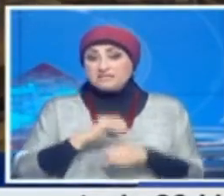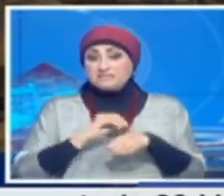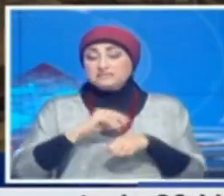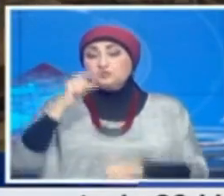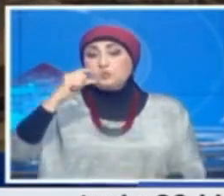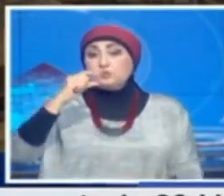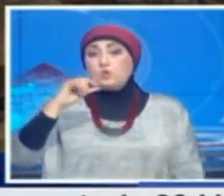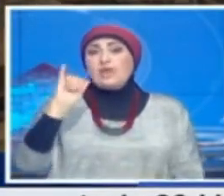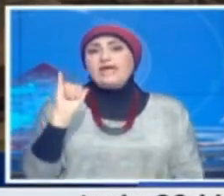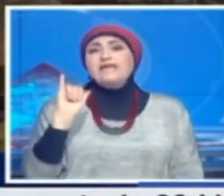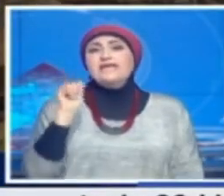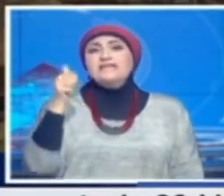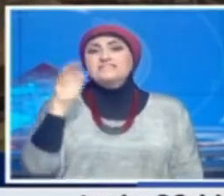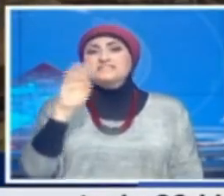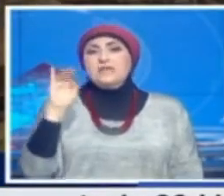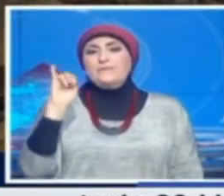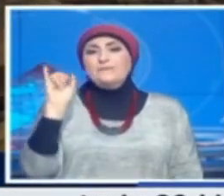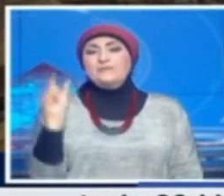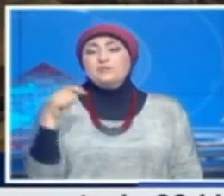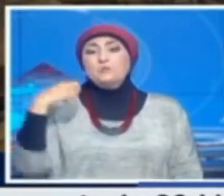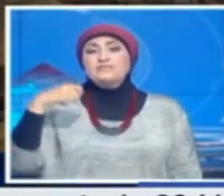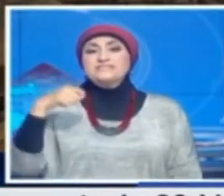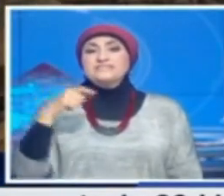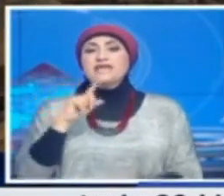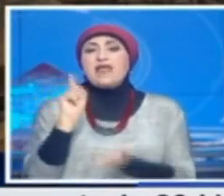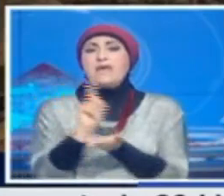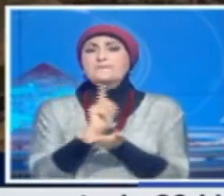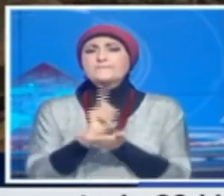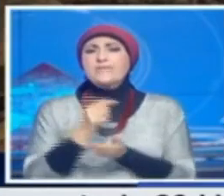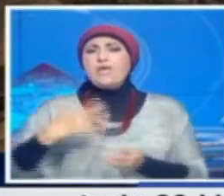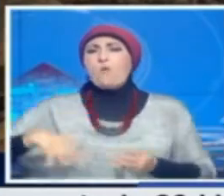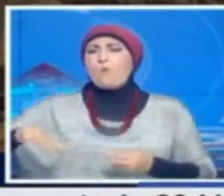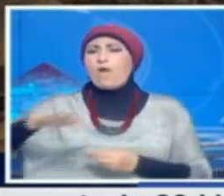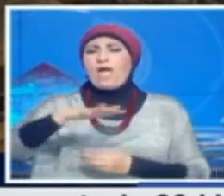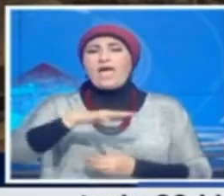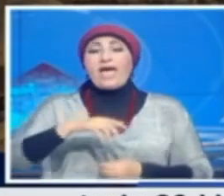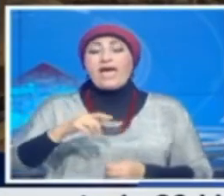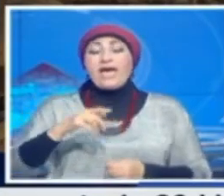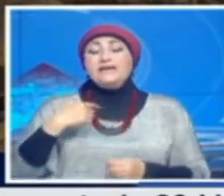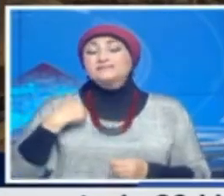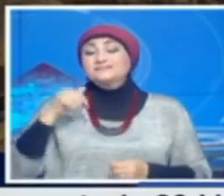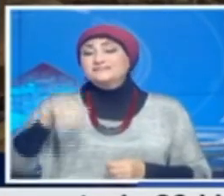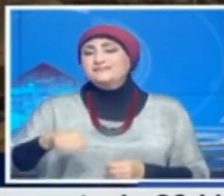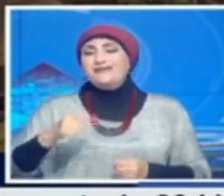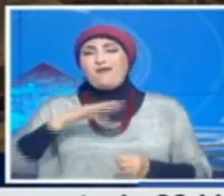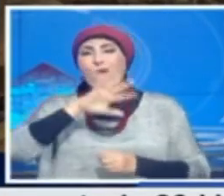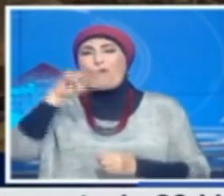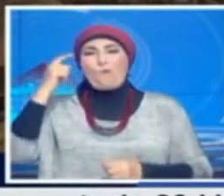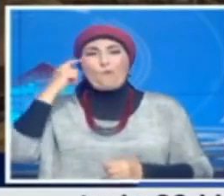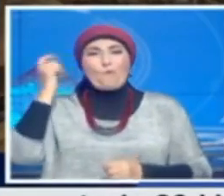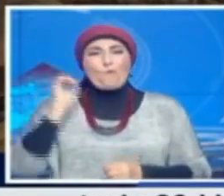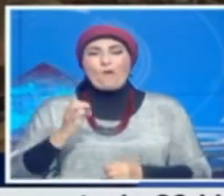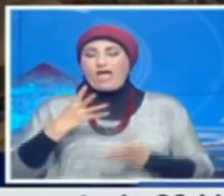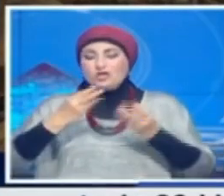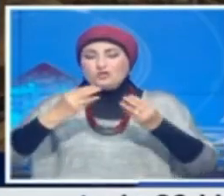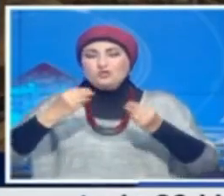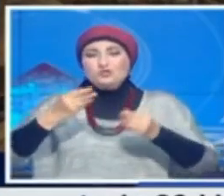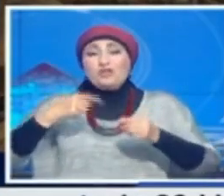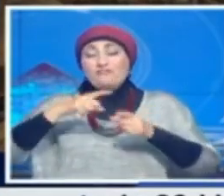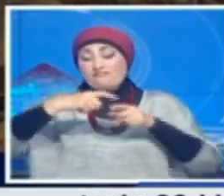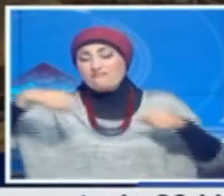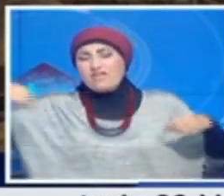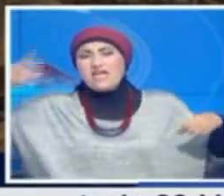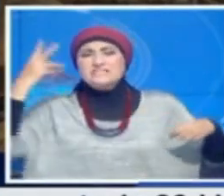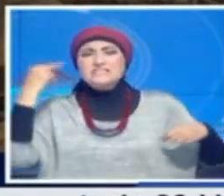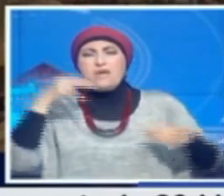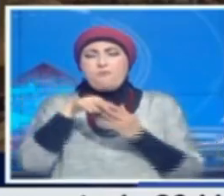أكدت الدكتورة ياسمين فؤاد وزيرة البيئة أن الواحات البحرية تمتلك شهرة أسطورية واسعة لحفريات الديناصورات،